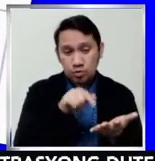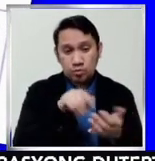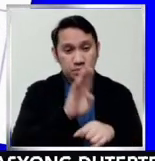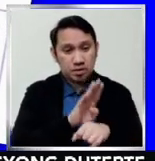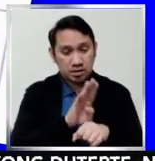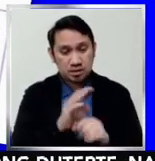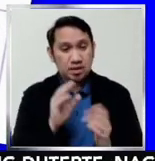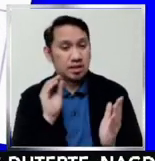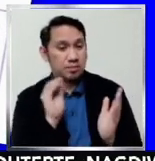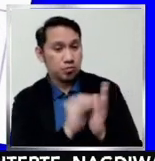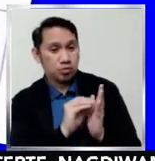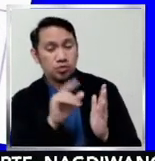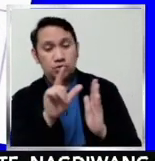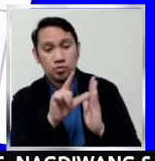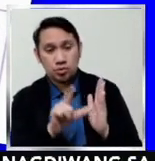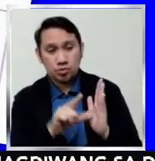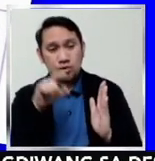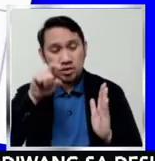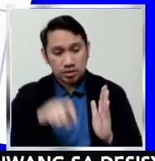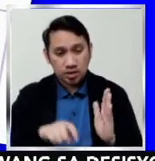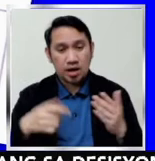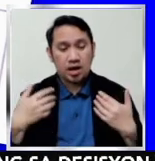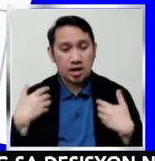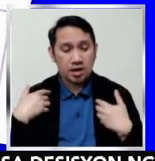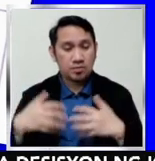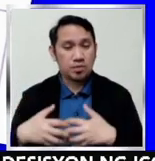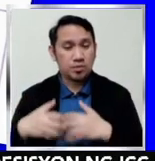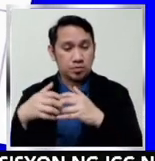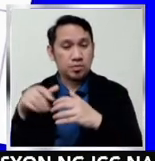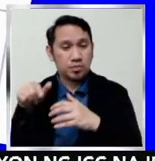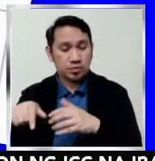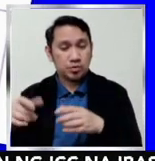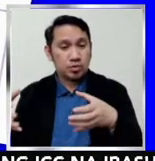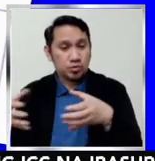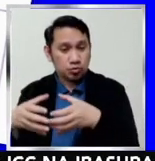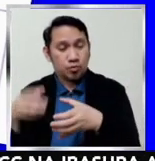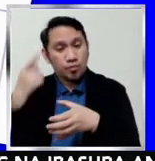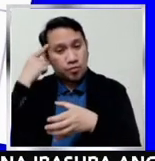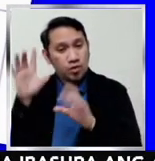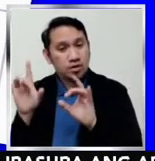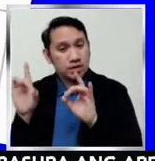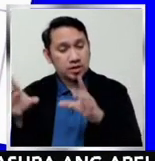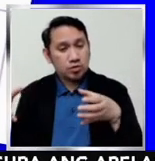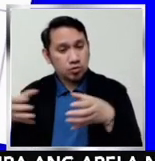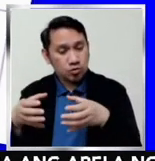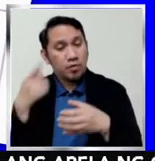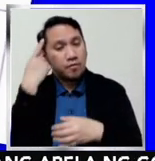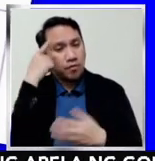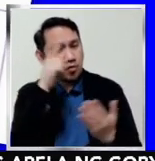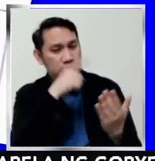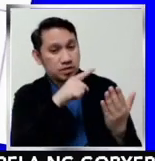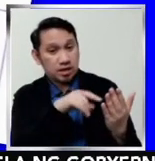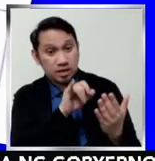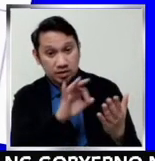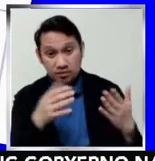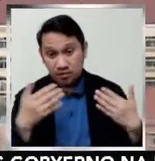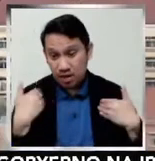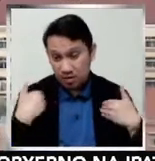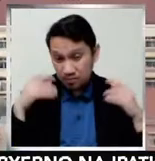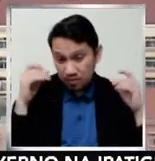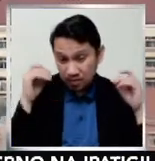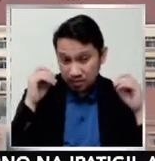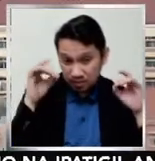kailangan may bubuoing risk management committee na siyang susuri sa mga panganib at benepisyo ng anumang